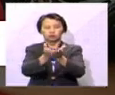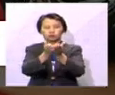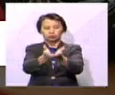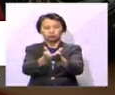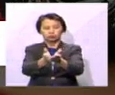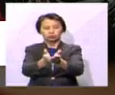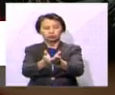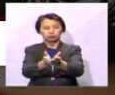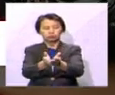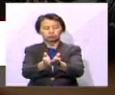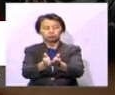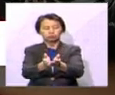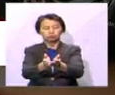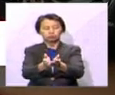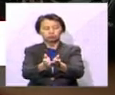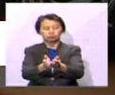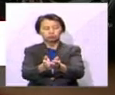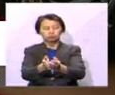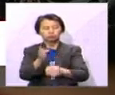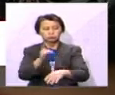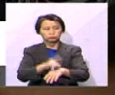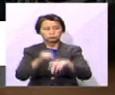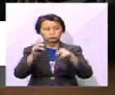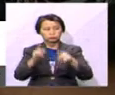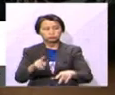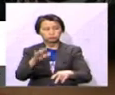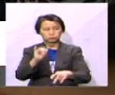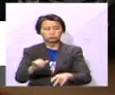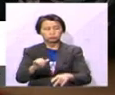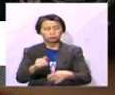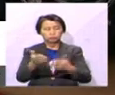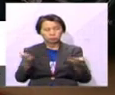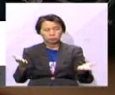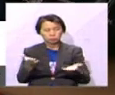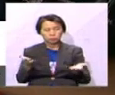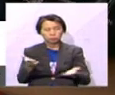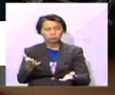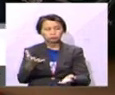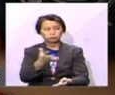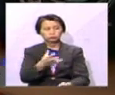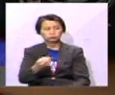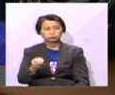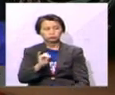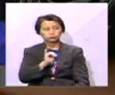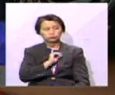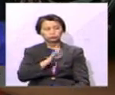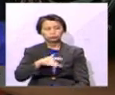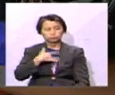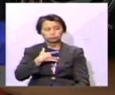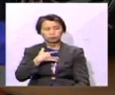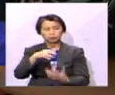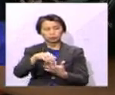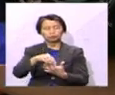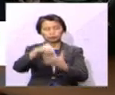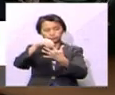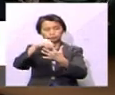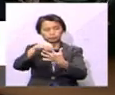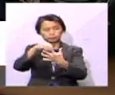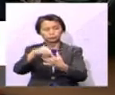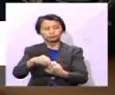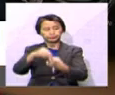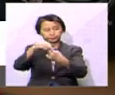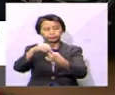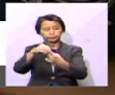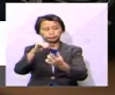diberikan oleh pihak-pihak yang menganjur program ini. Ini satu saya rasa keunikan yang